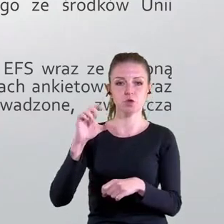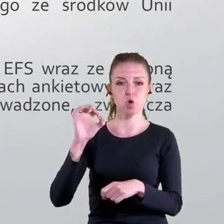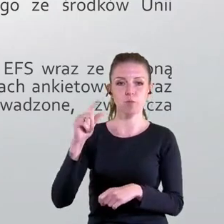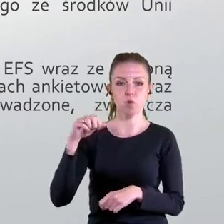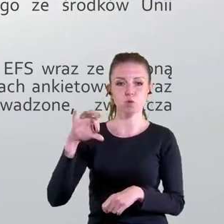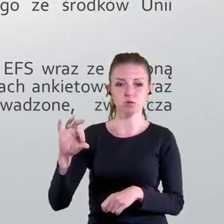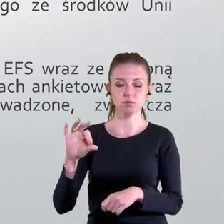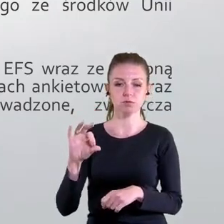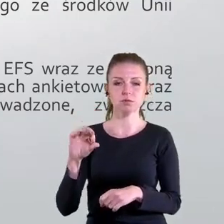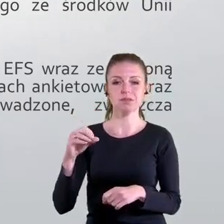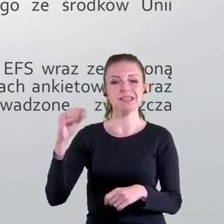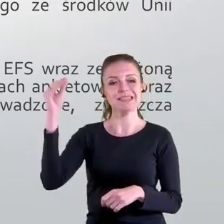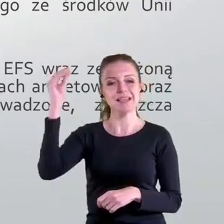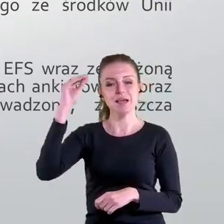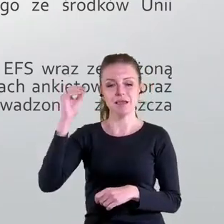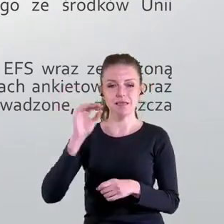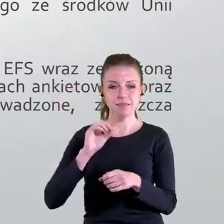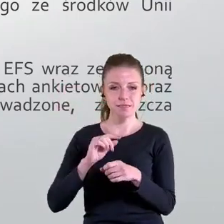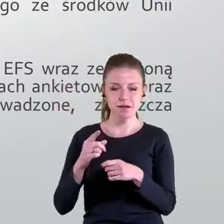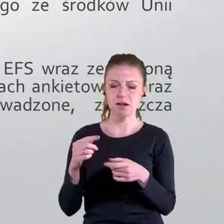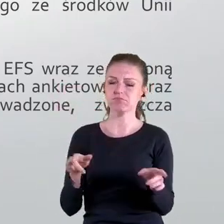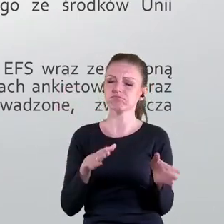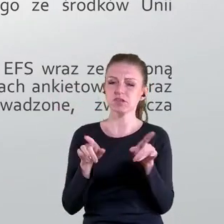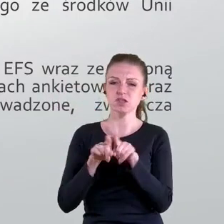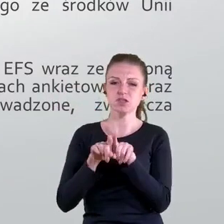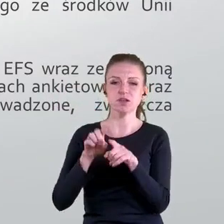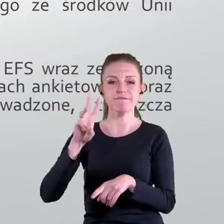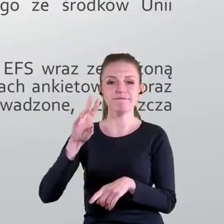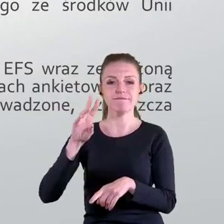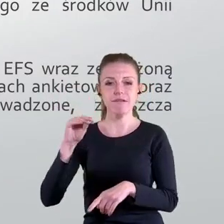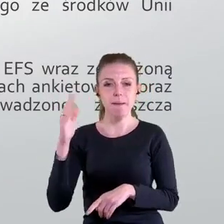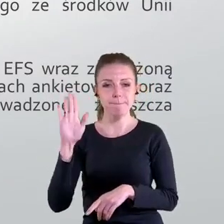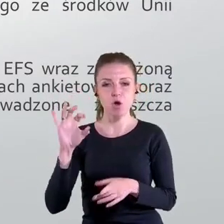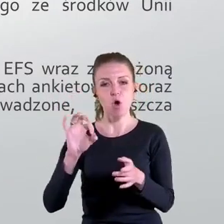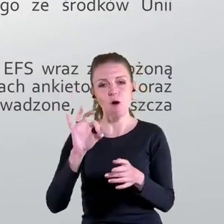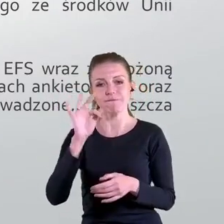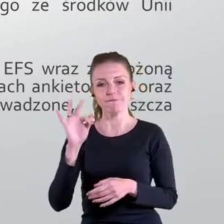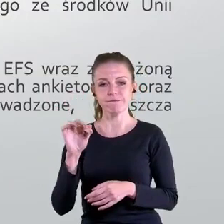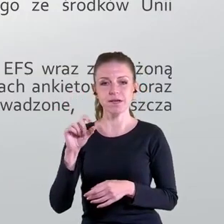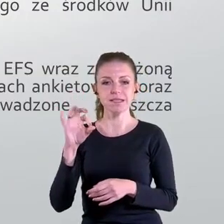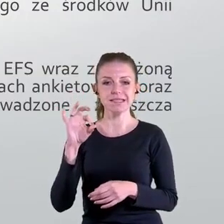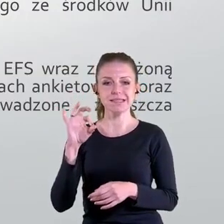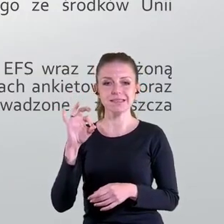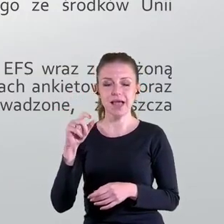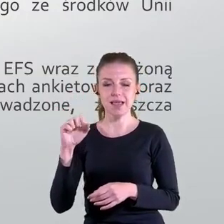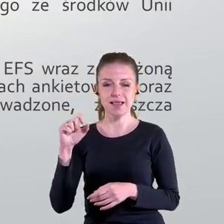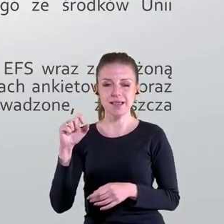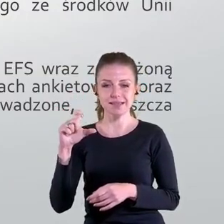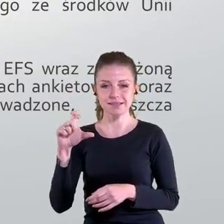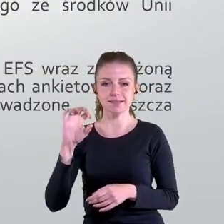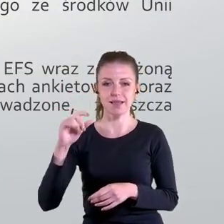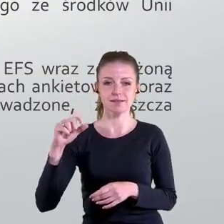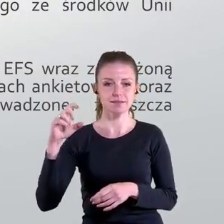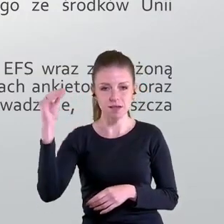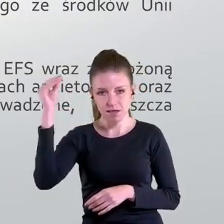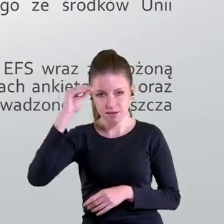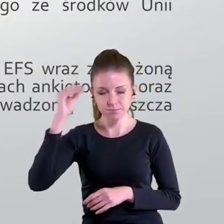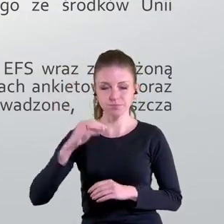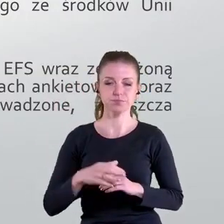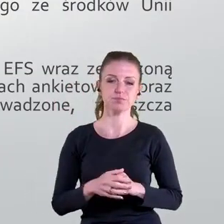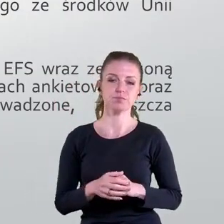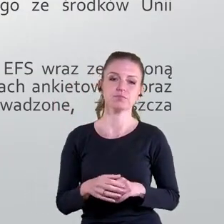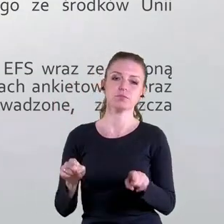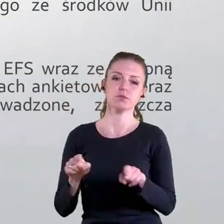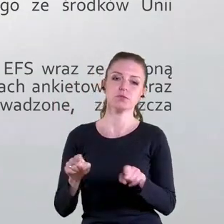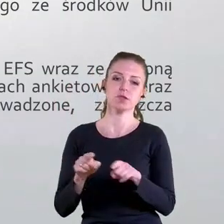fajerwerek Web of Science willig Czyżby oczywiście z pakietu bas w